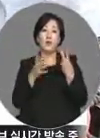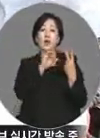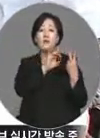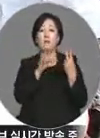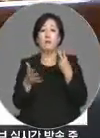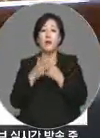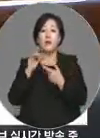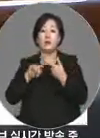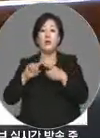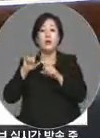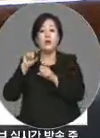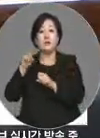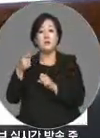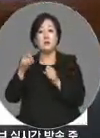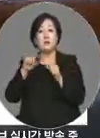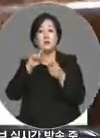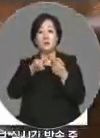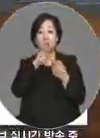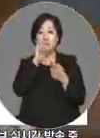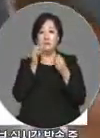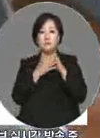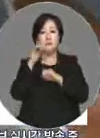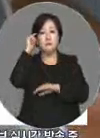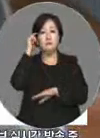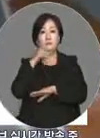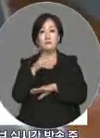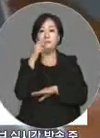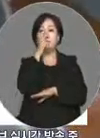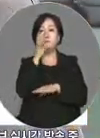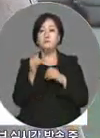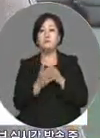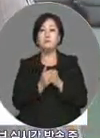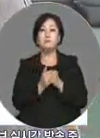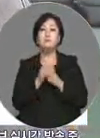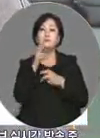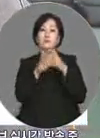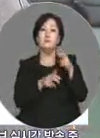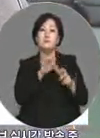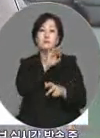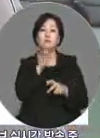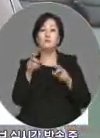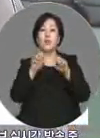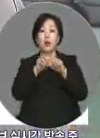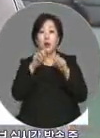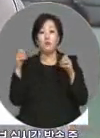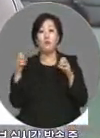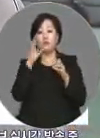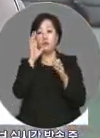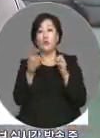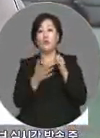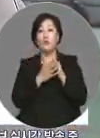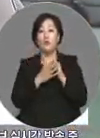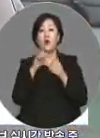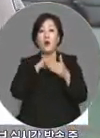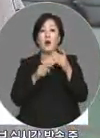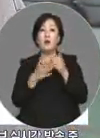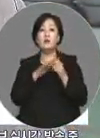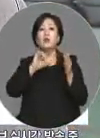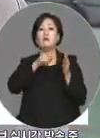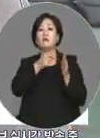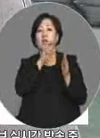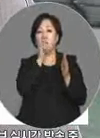안에 열쇠가 그대로 놓여있다는 점을 노렸습니다. 공장 차들이 문을 전부 다 열어서 안에 키가 들어있는 차량을 확인을